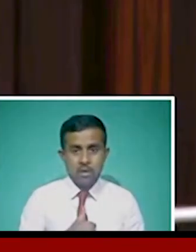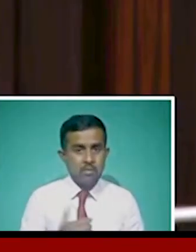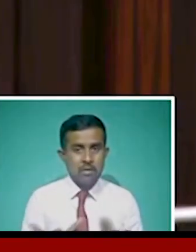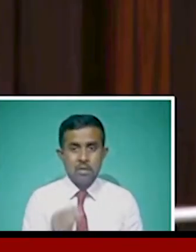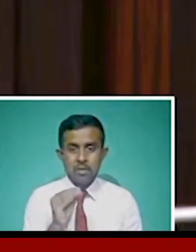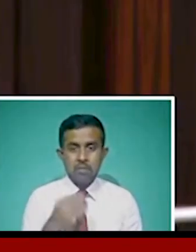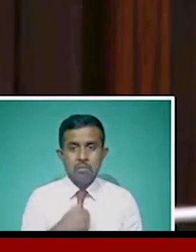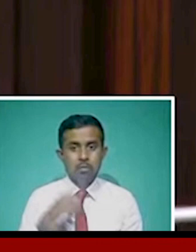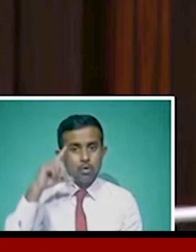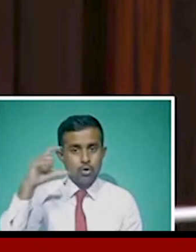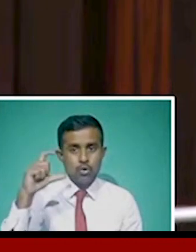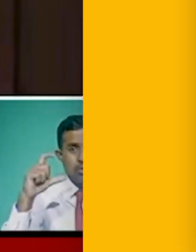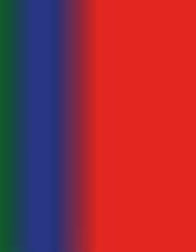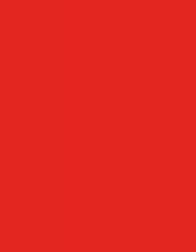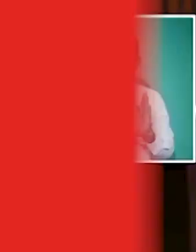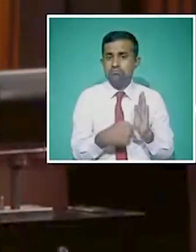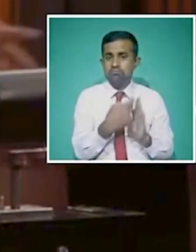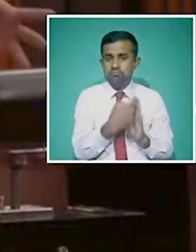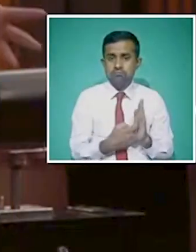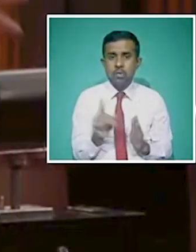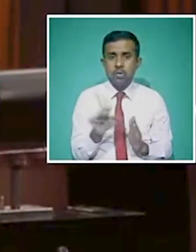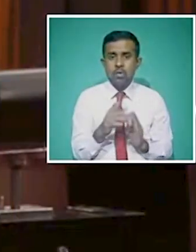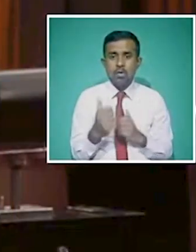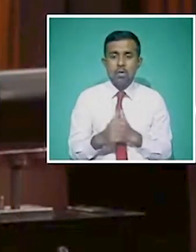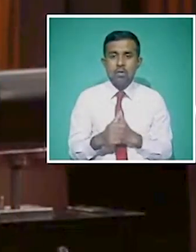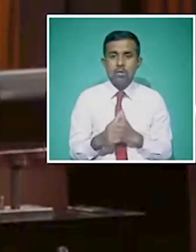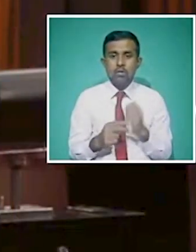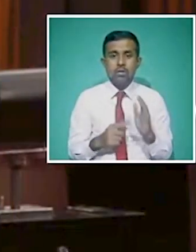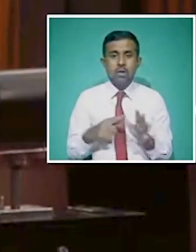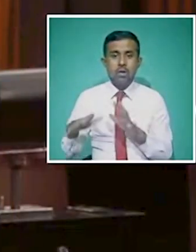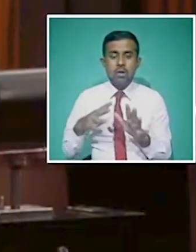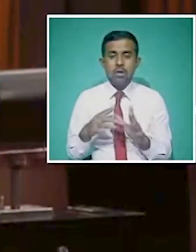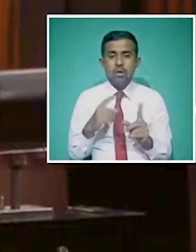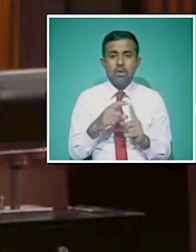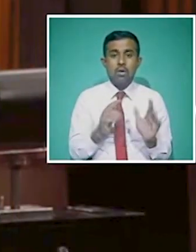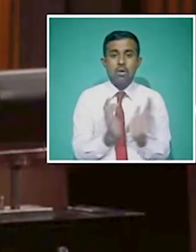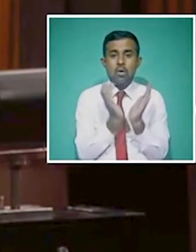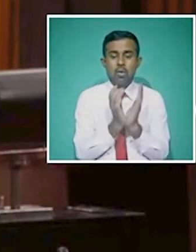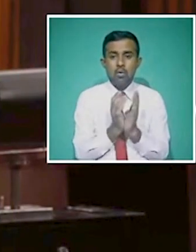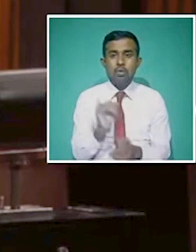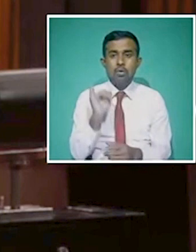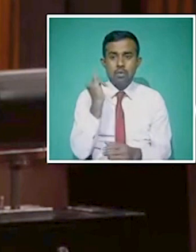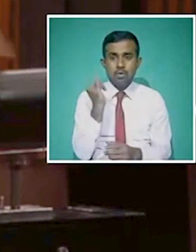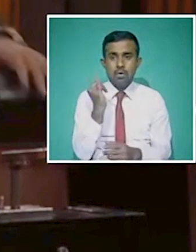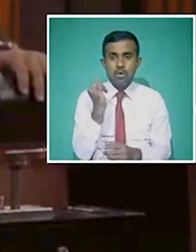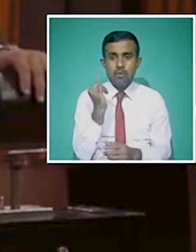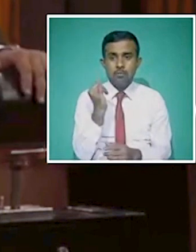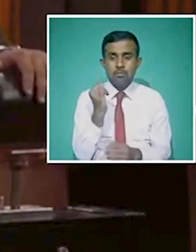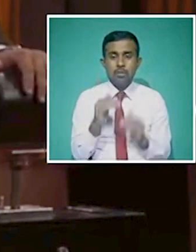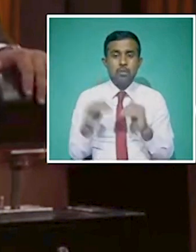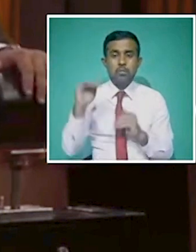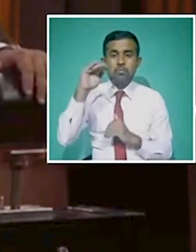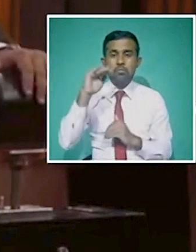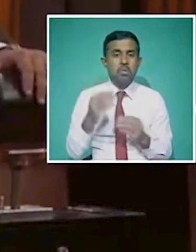Chinese there will be a China go home soon and I will lead it. අද වෙනතුරු ගත්තම wild life department එකේ forest department එකේ නිලධාරින් ඉන්නවා. ප්‍රොමෝෂන් ලැබිලානේ